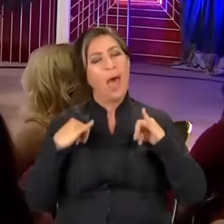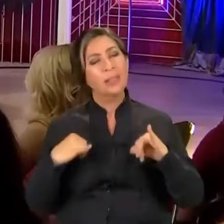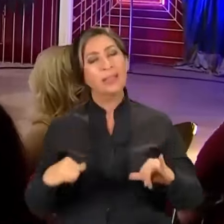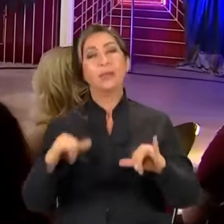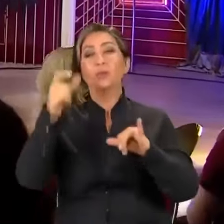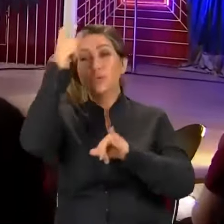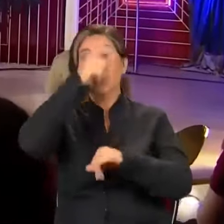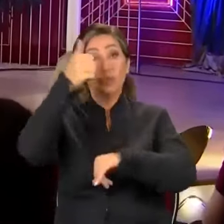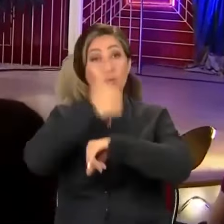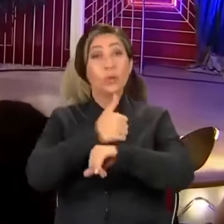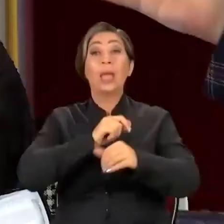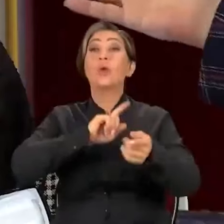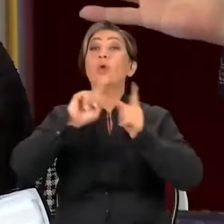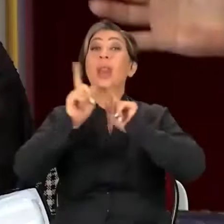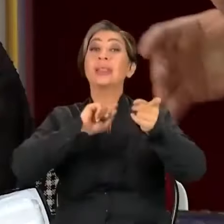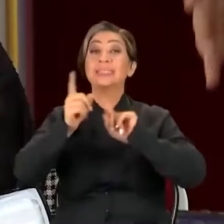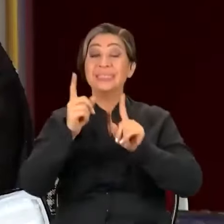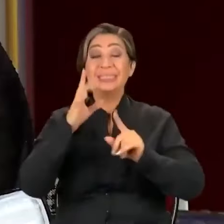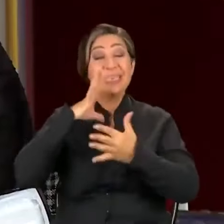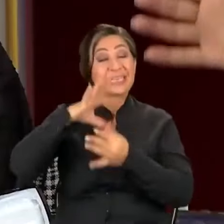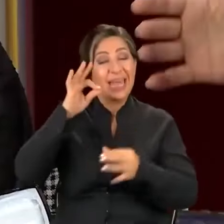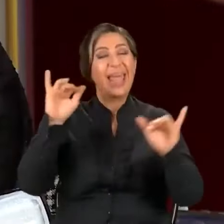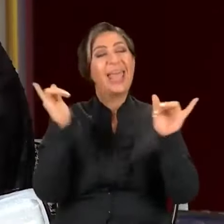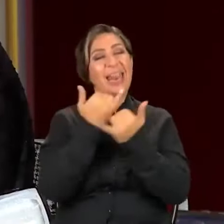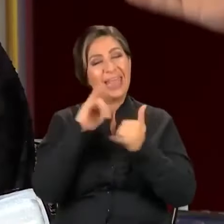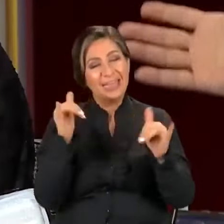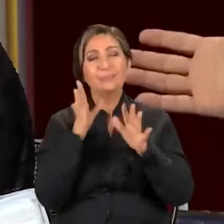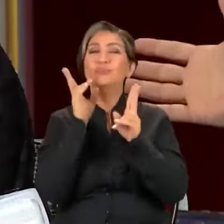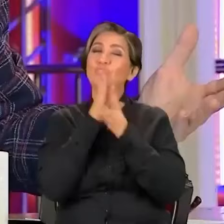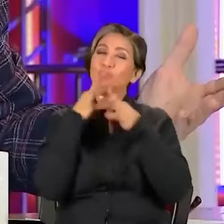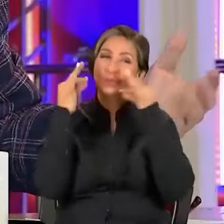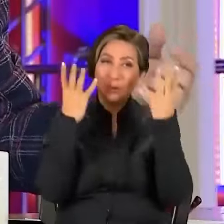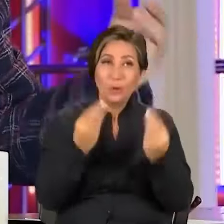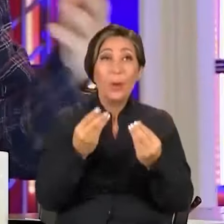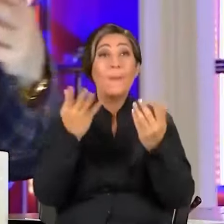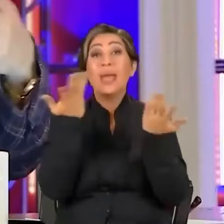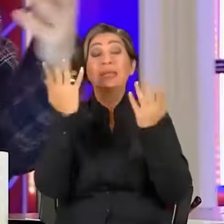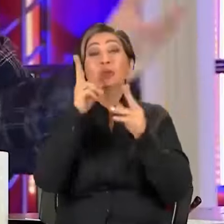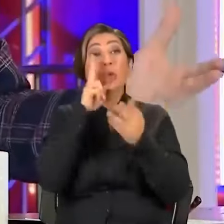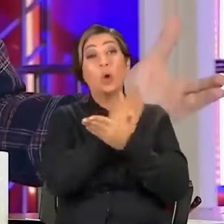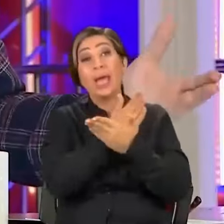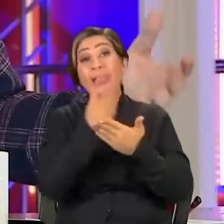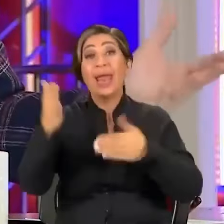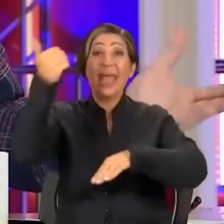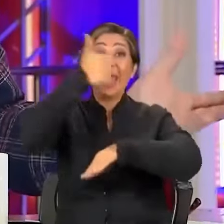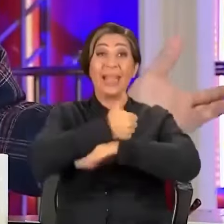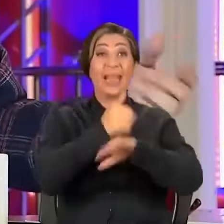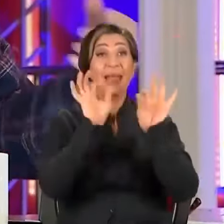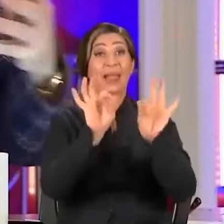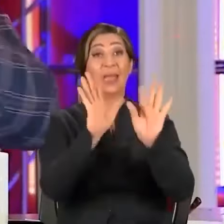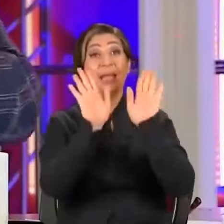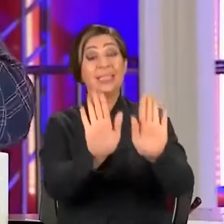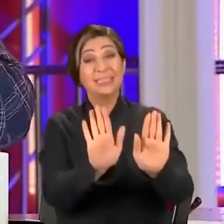Rahatlıkla ülkeyi yönetirsiniz. İnsanlar neşe dolar, eğlenmeye başlarlar. Belki de sonsuza kadar yönetirler. Sonsuza kadar